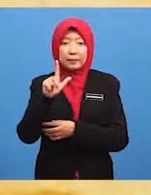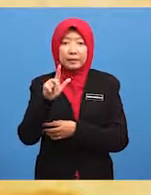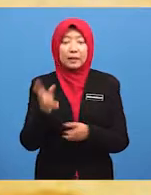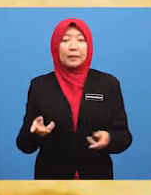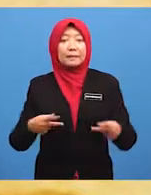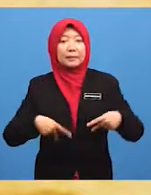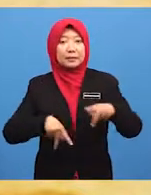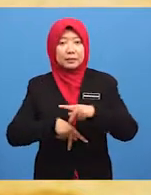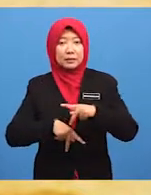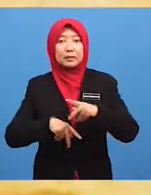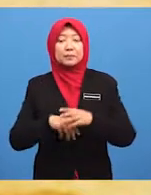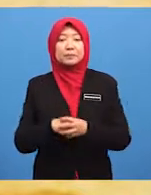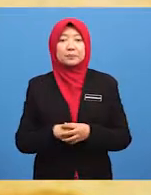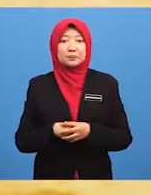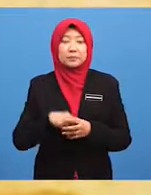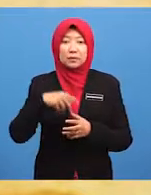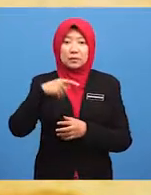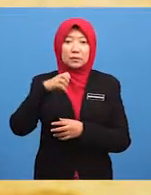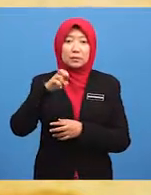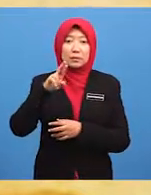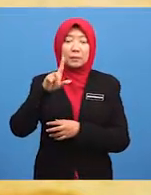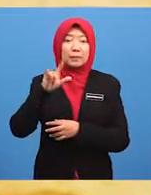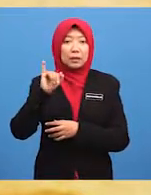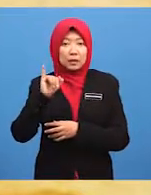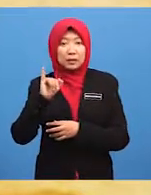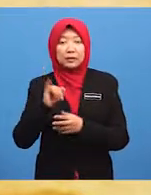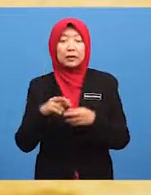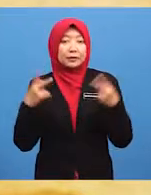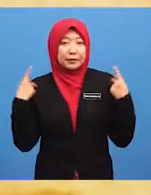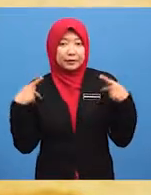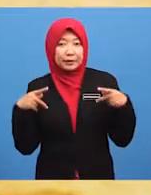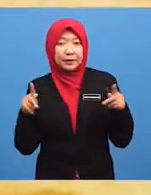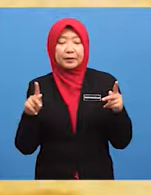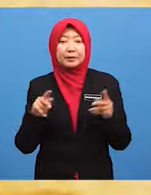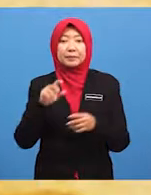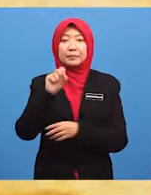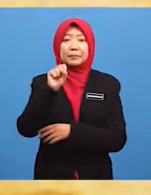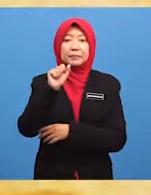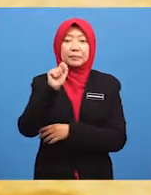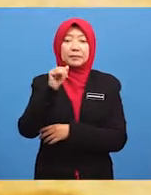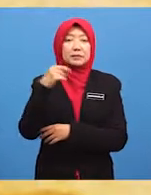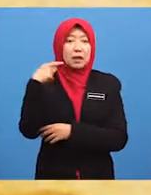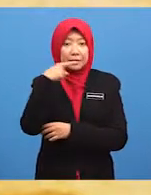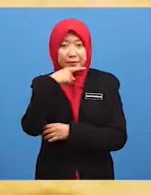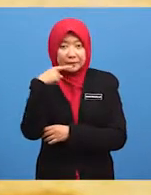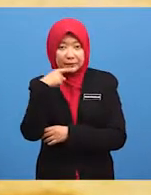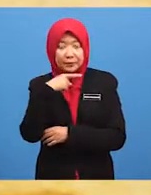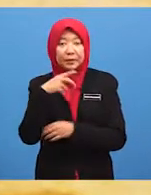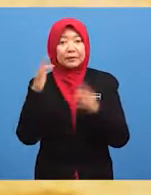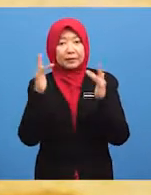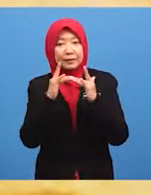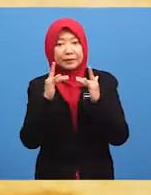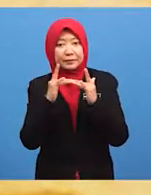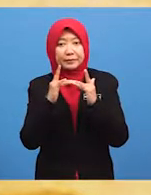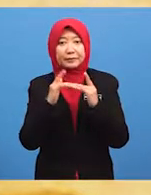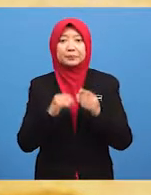peti. Purali disebut perli. Kadai disebut kedai. Satai disebut sate.